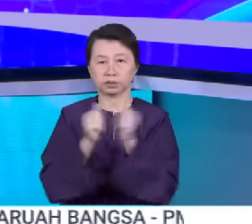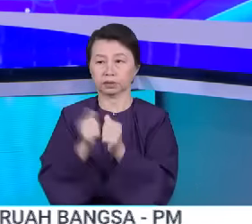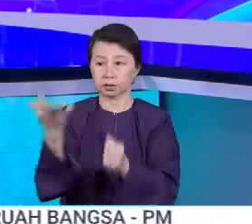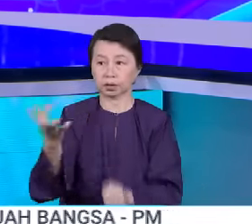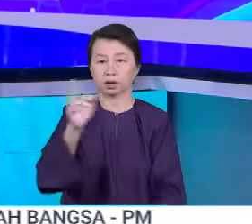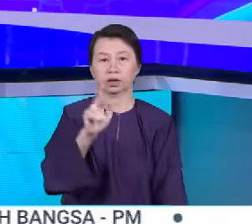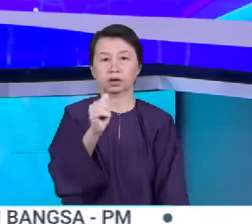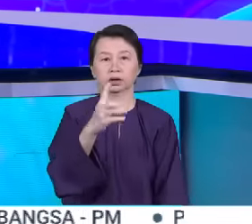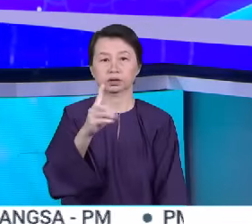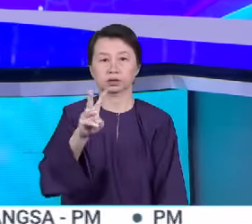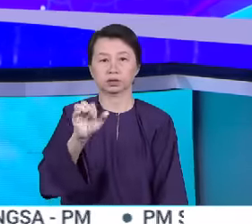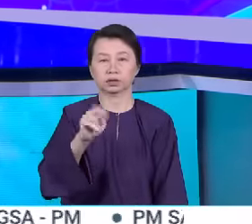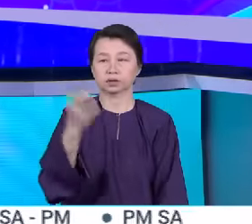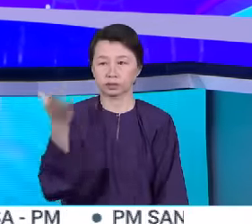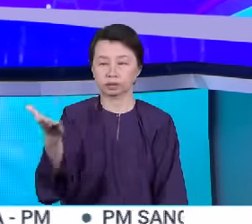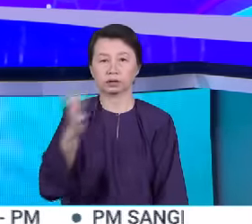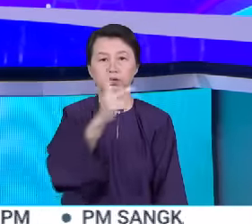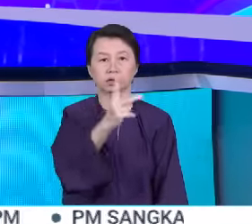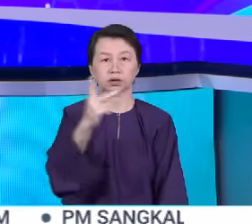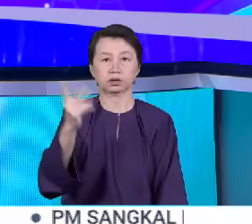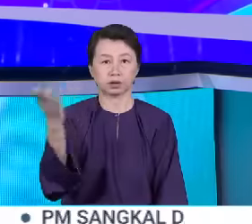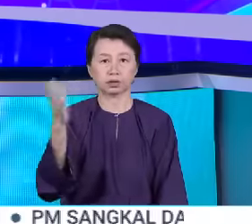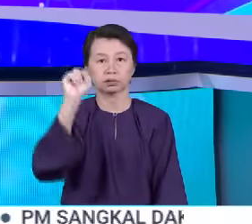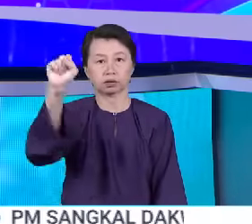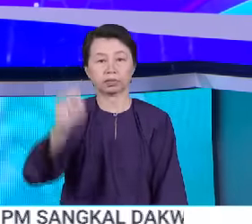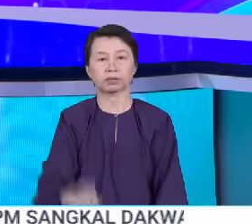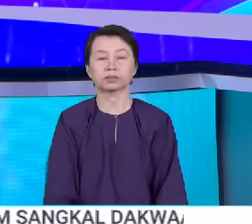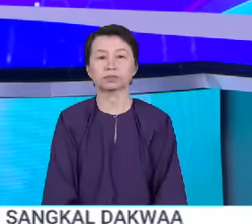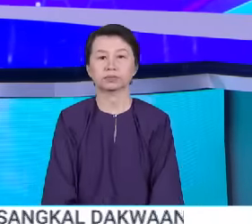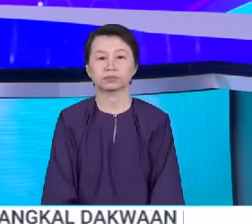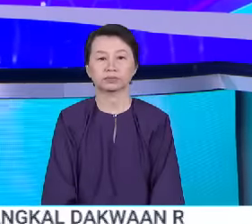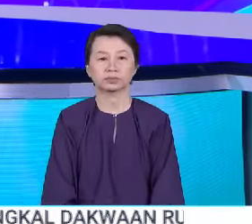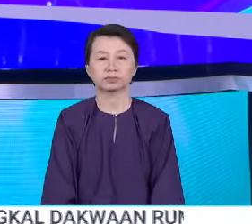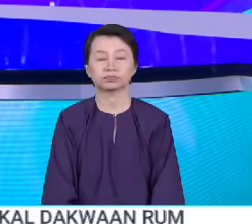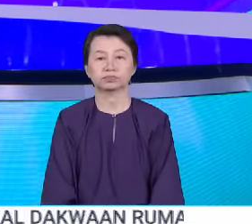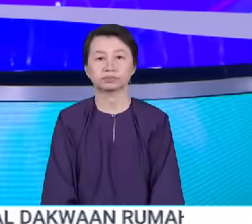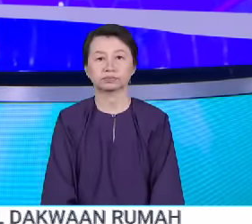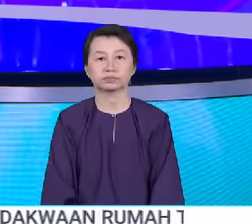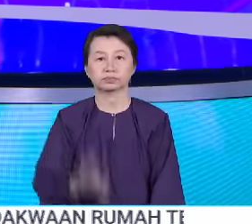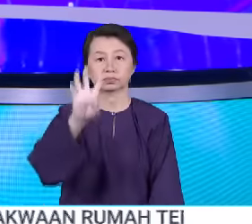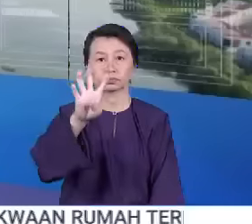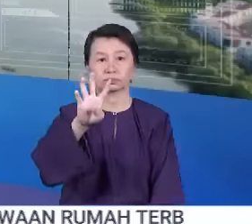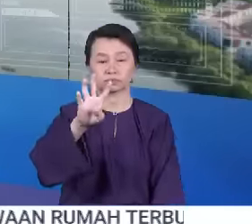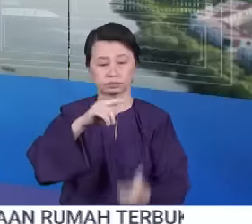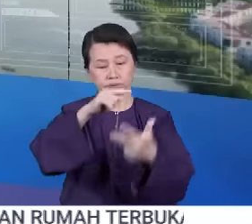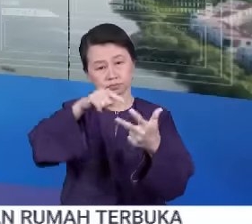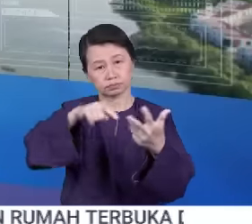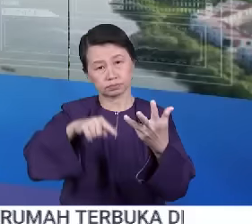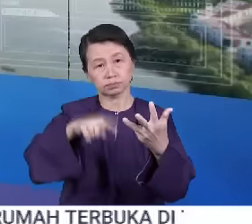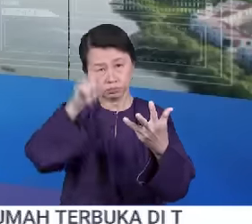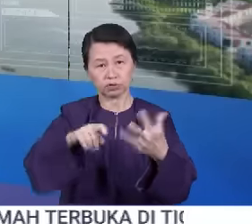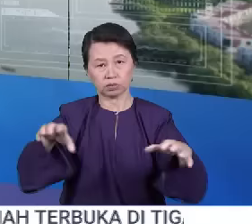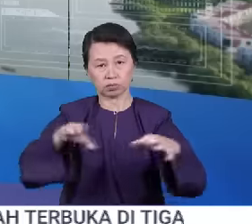Radin Robin di studio Kota Kinabalu. Silakan Radin. Ya, Miza. Empat komponen utama perlu dilaksanakan